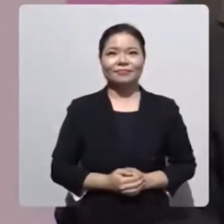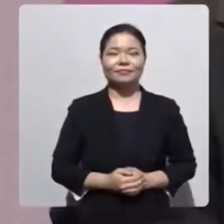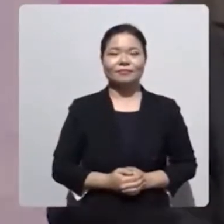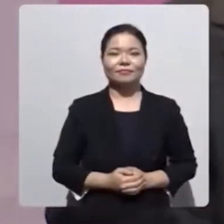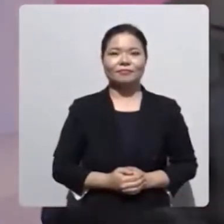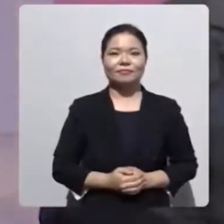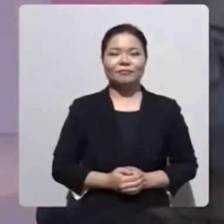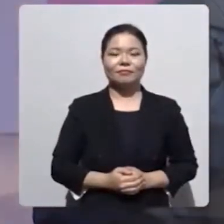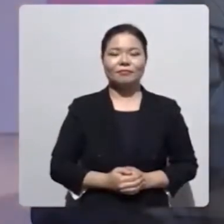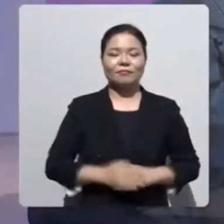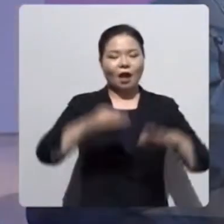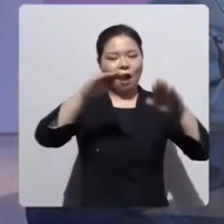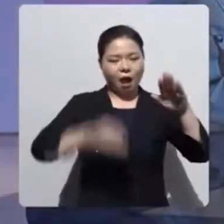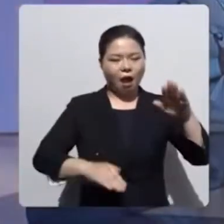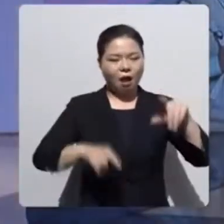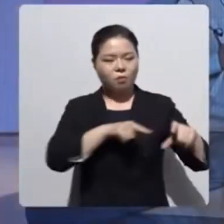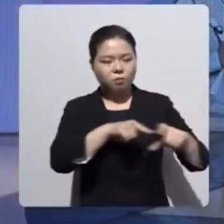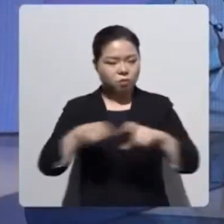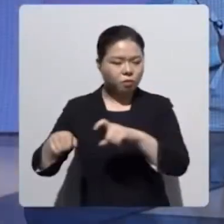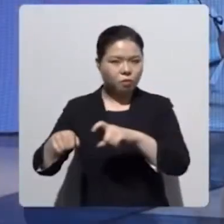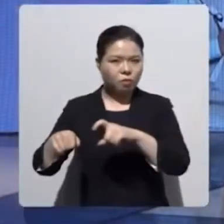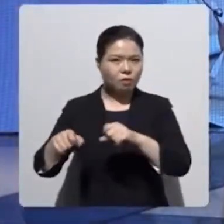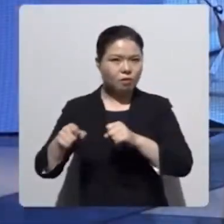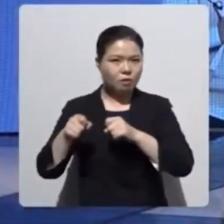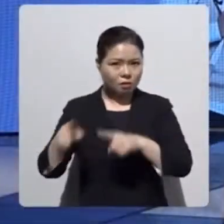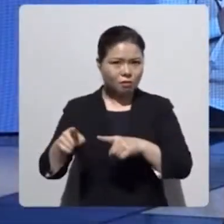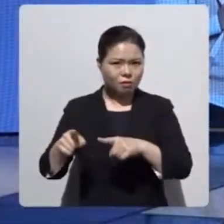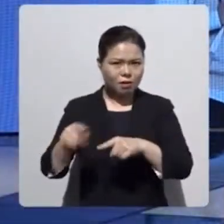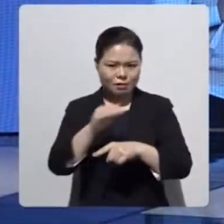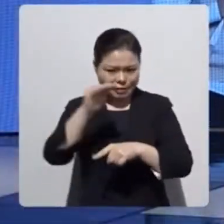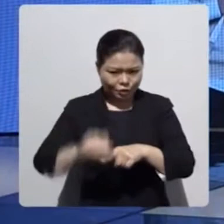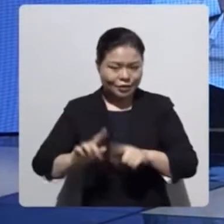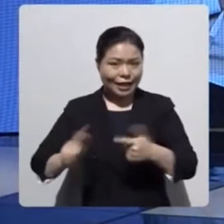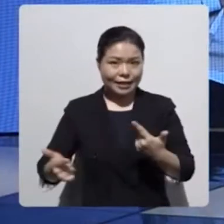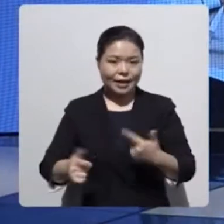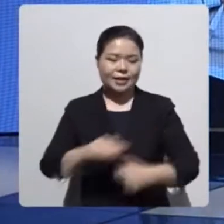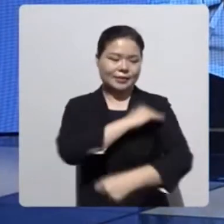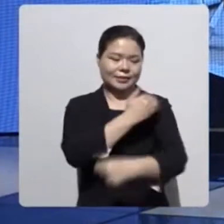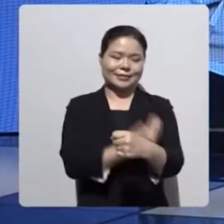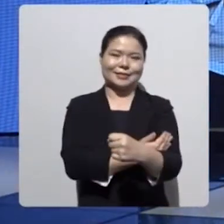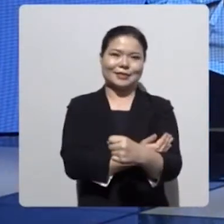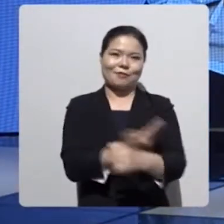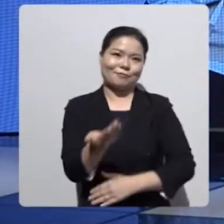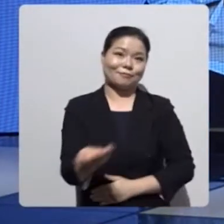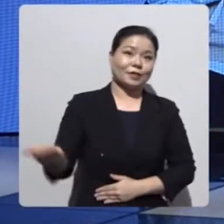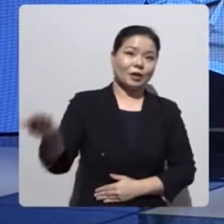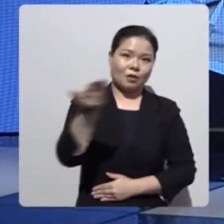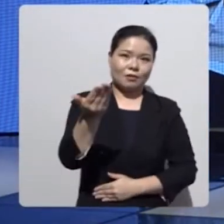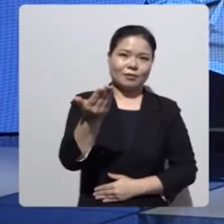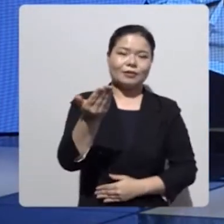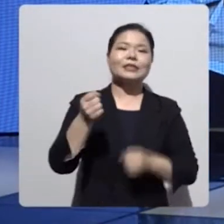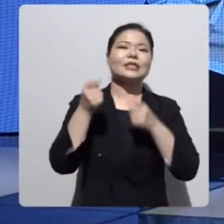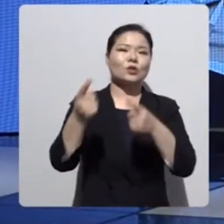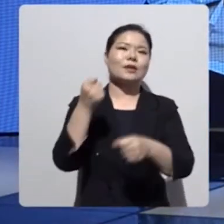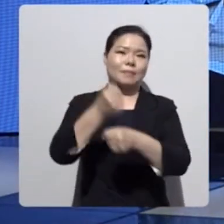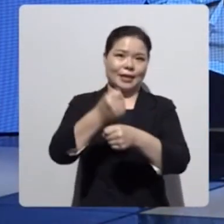하향 평준화로 기회를 억누르는 것이 아니라 실력 향상의 뚜껑을